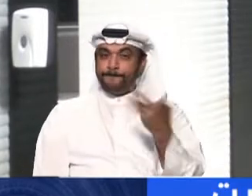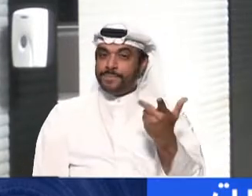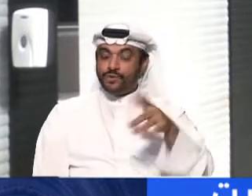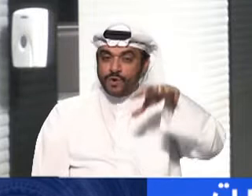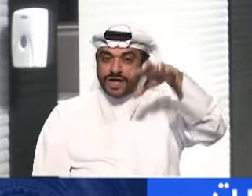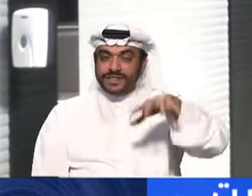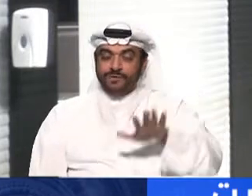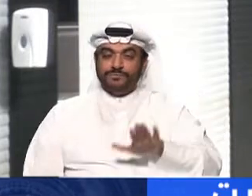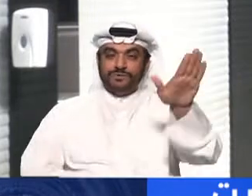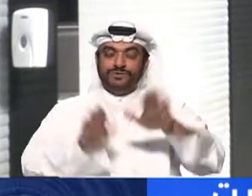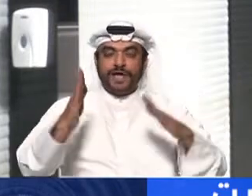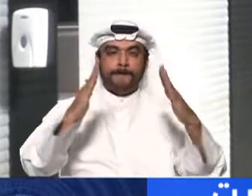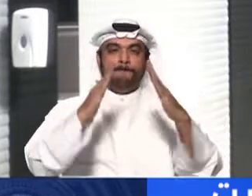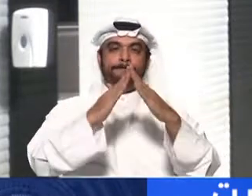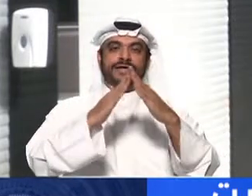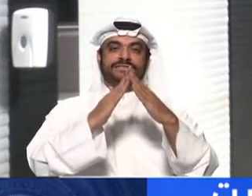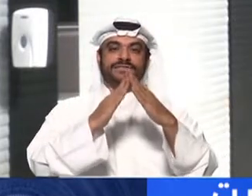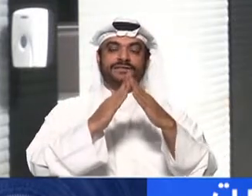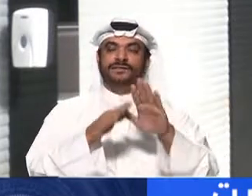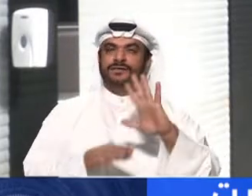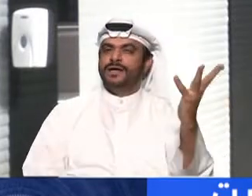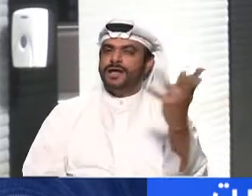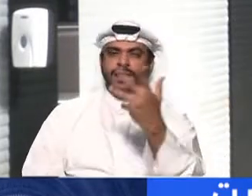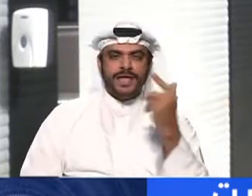هي جمهورية مصر العربية بواقع